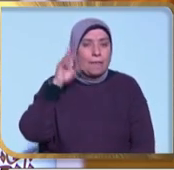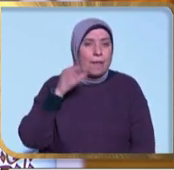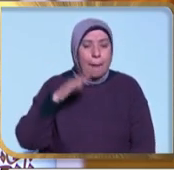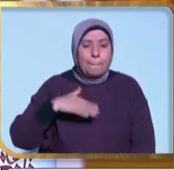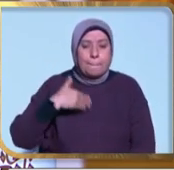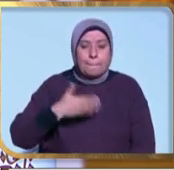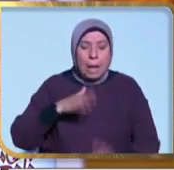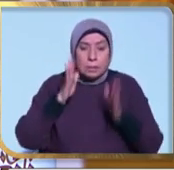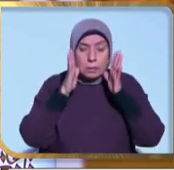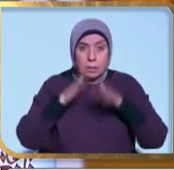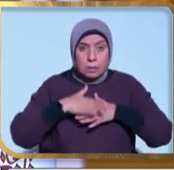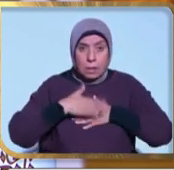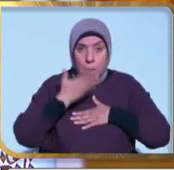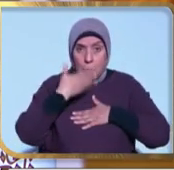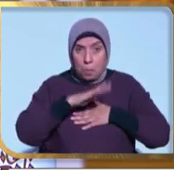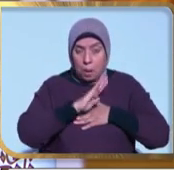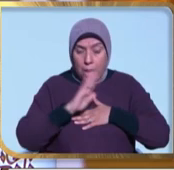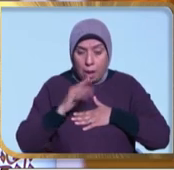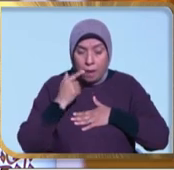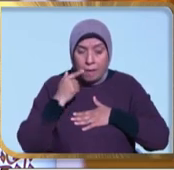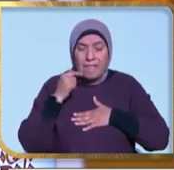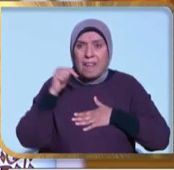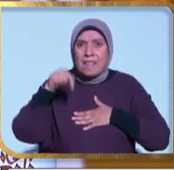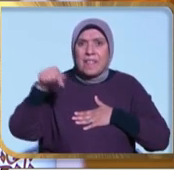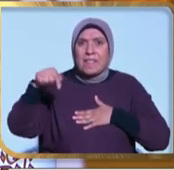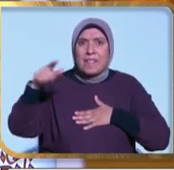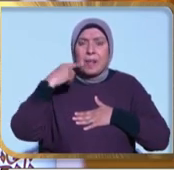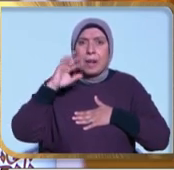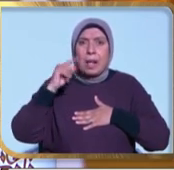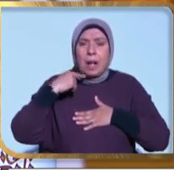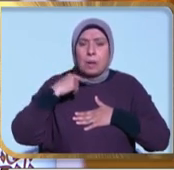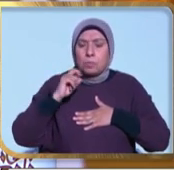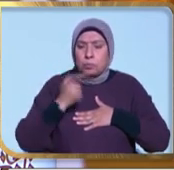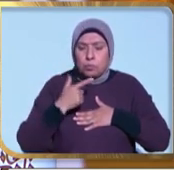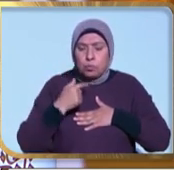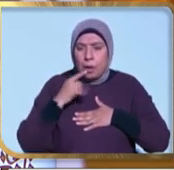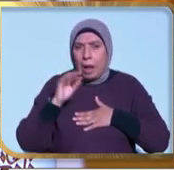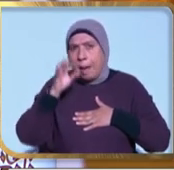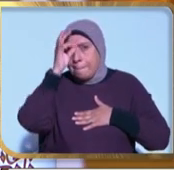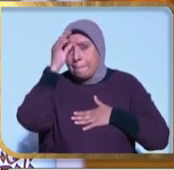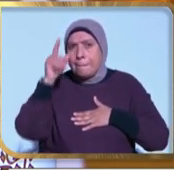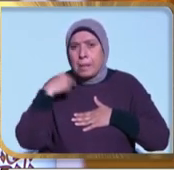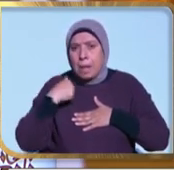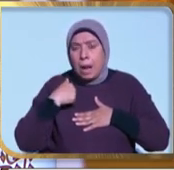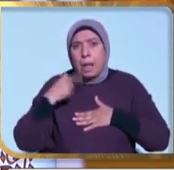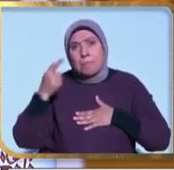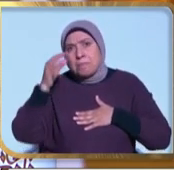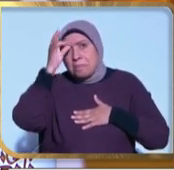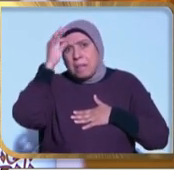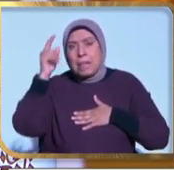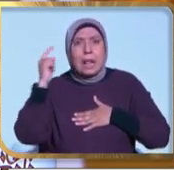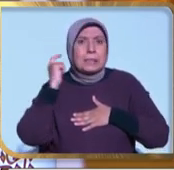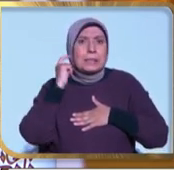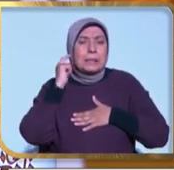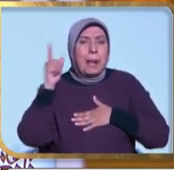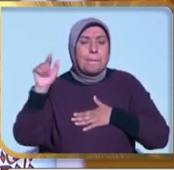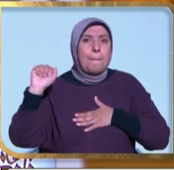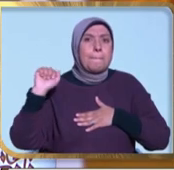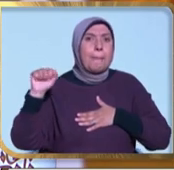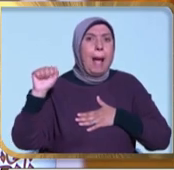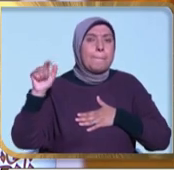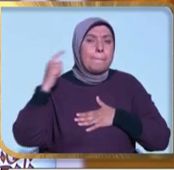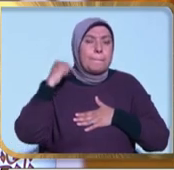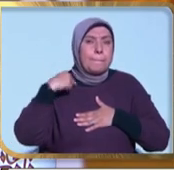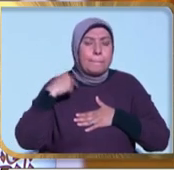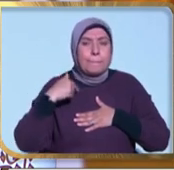وحدث شيء يجبرني على الخروج من الصلاه مثل طرق باب الشقه مثلا هل اخرج من الصلاه بالتسليم